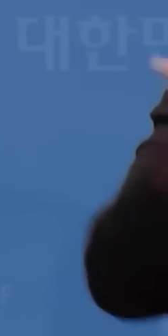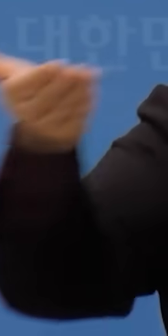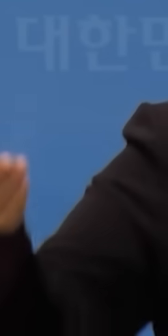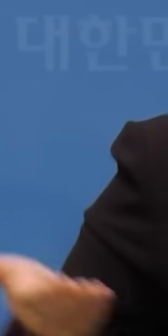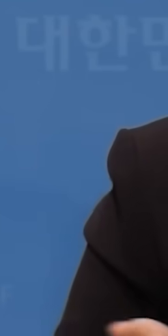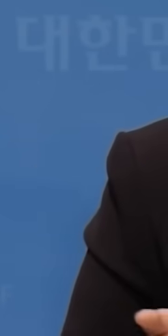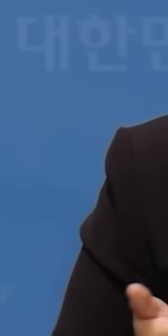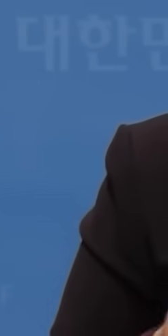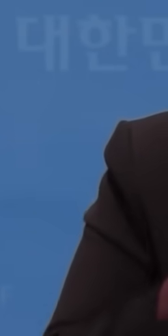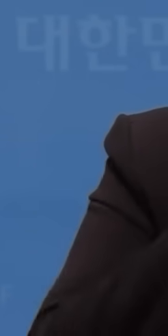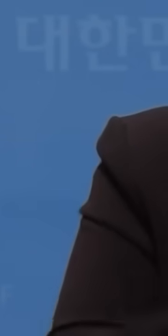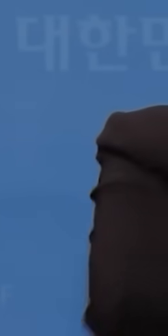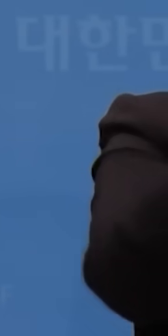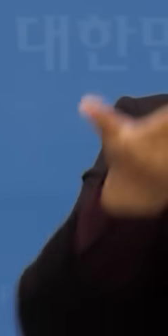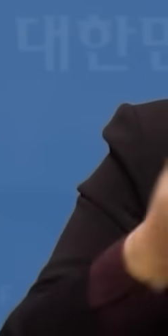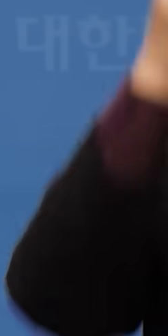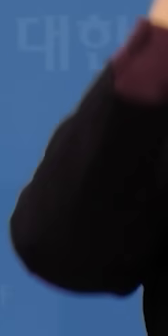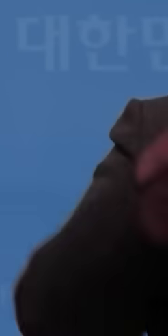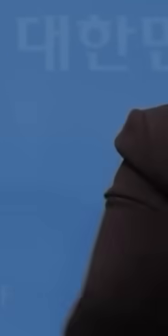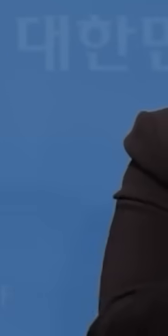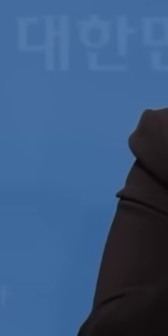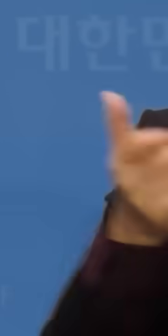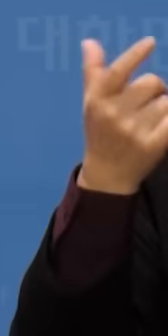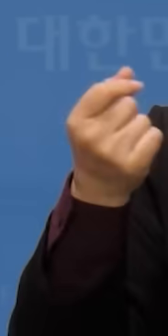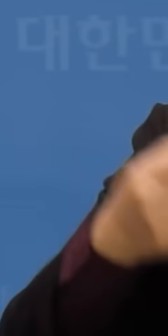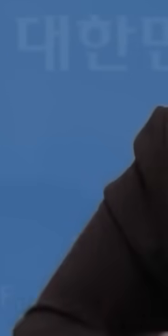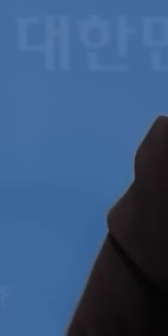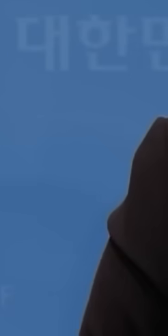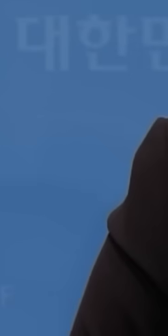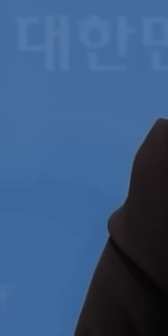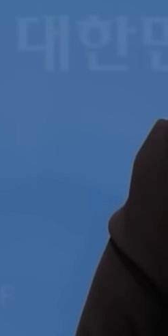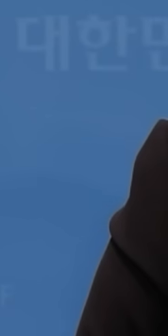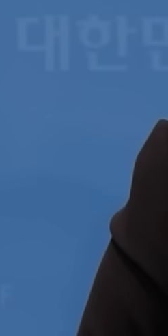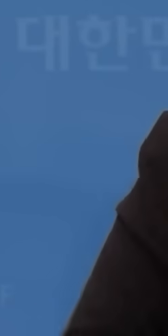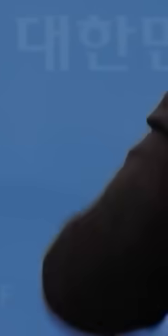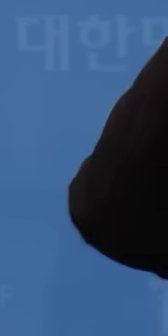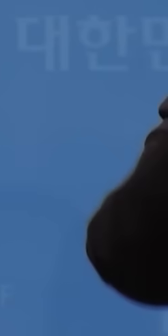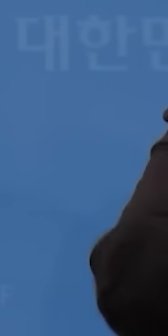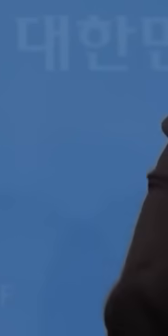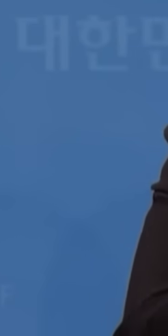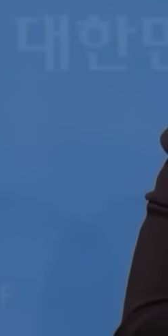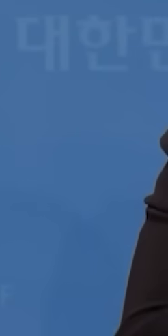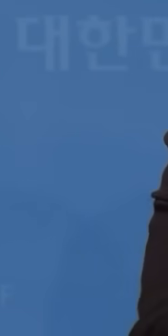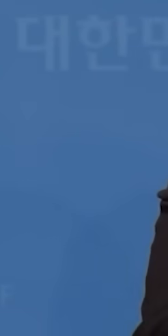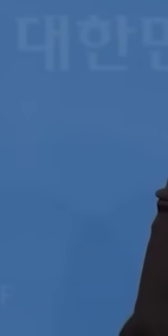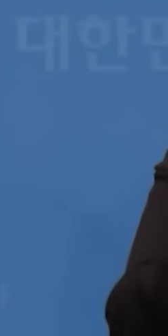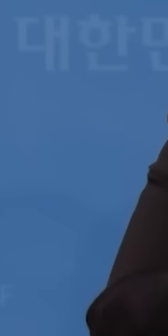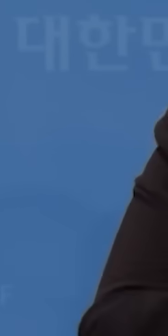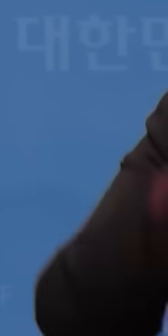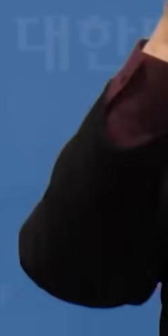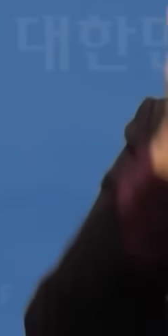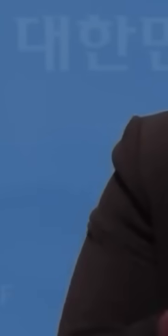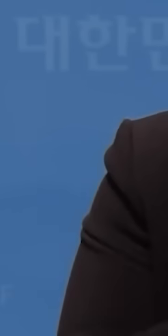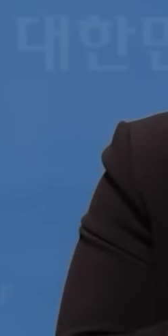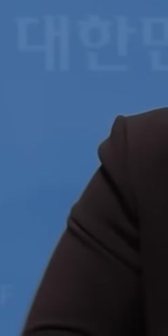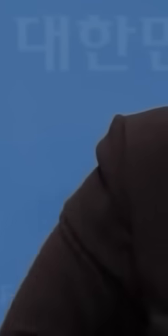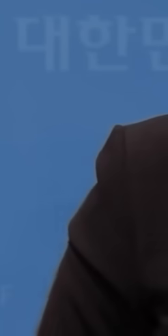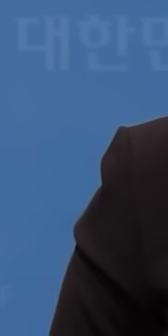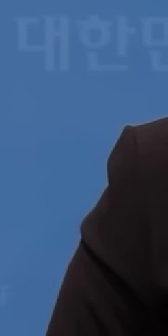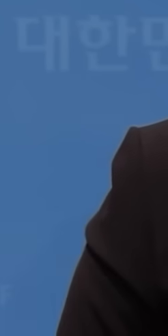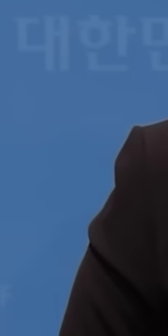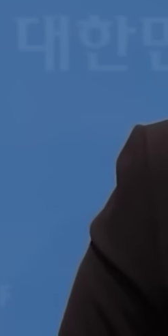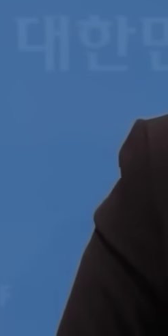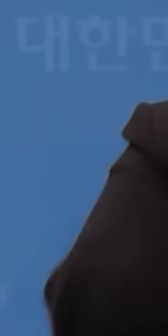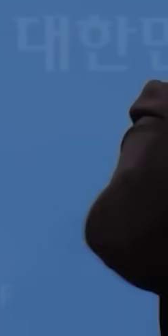여러분, 바로 대한민국 국민이십니다. 선거가 끝나고 나면 후회하지 마세요.